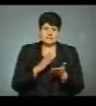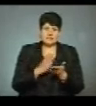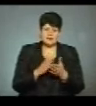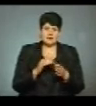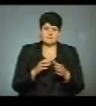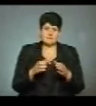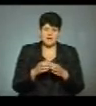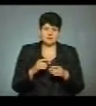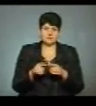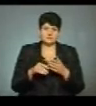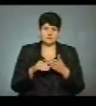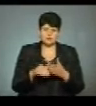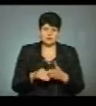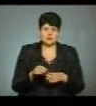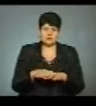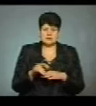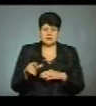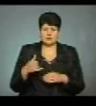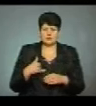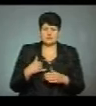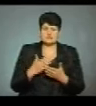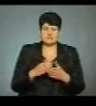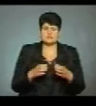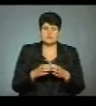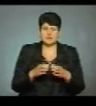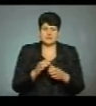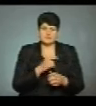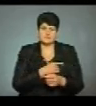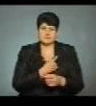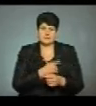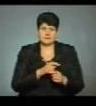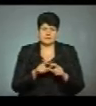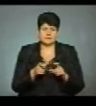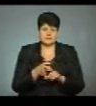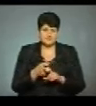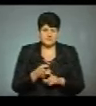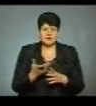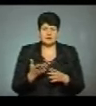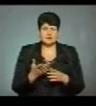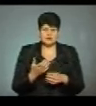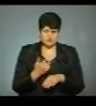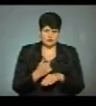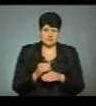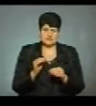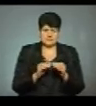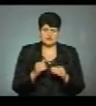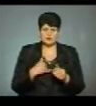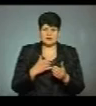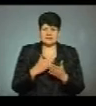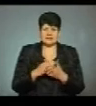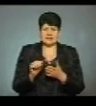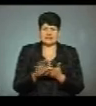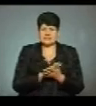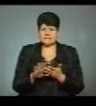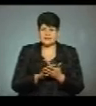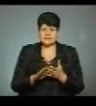допомоги населенню. У нас сформовані бригади лікарів-епідеміологів, основний склад та дублюючий. У нас сформовані